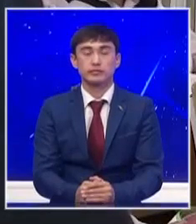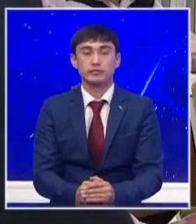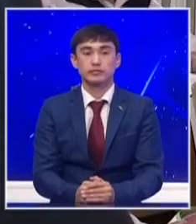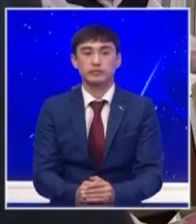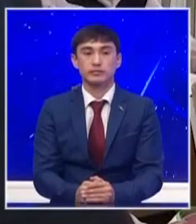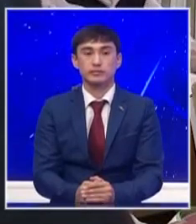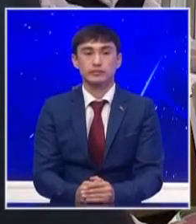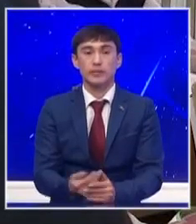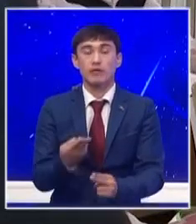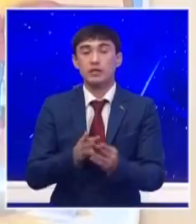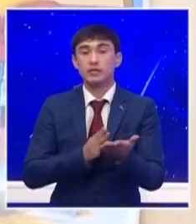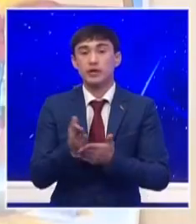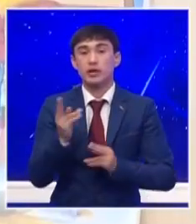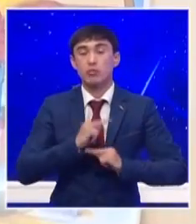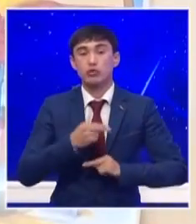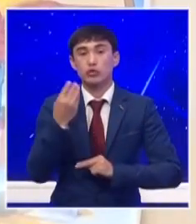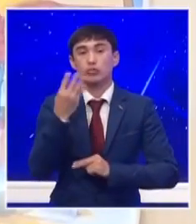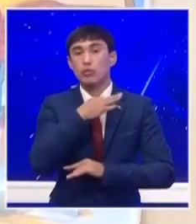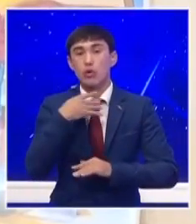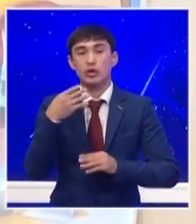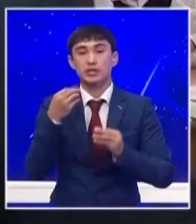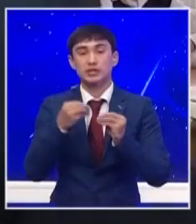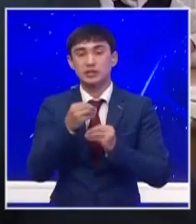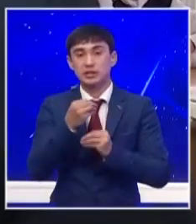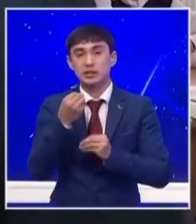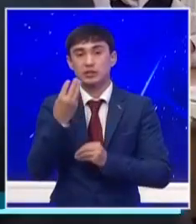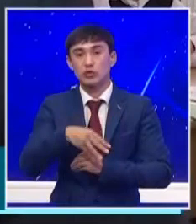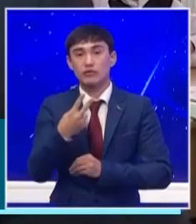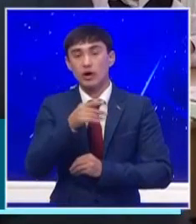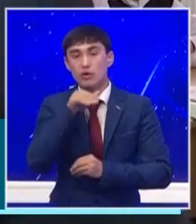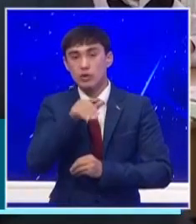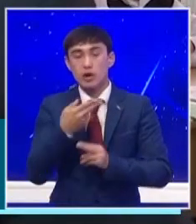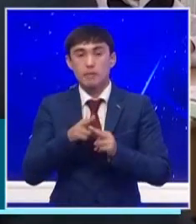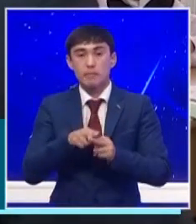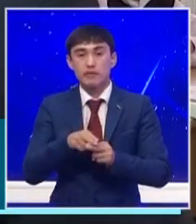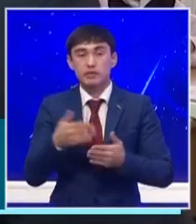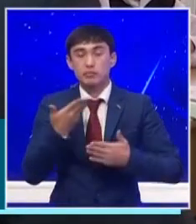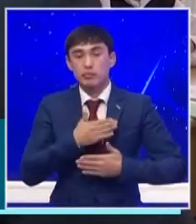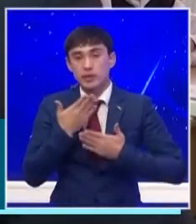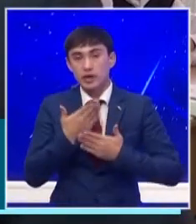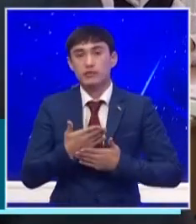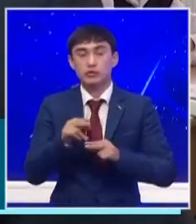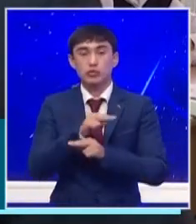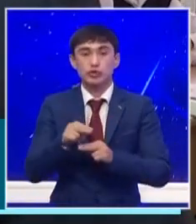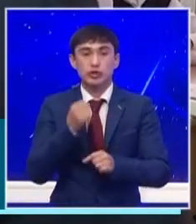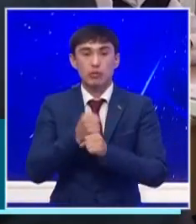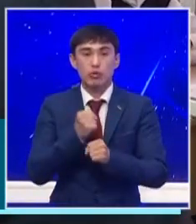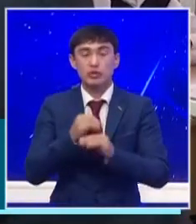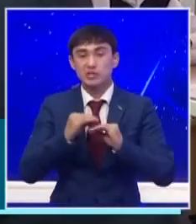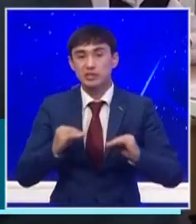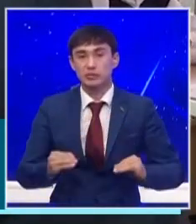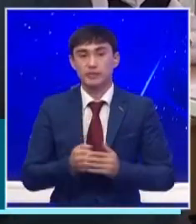талант в этой сфере Я работаю уже много десятилетий эта профессия мне по душе Мне нравится учить и работать со